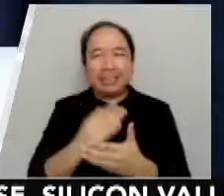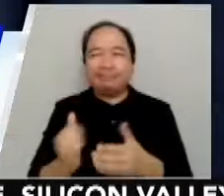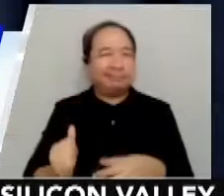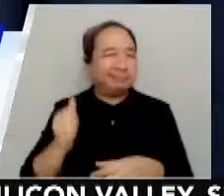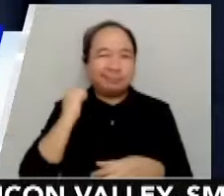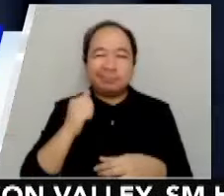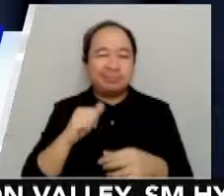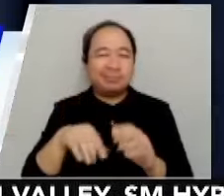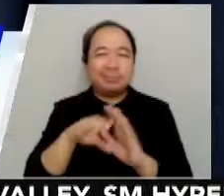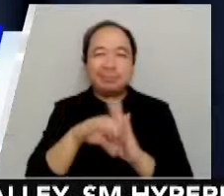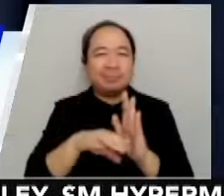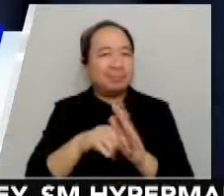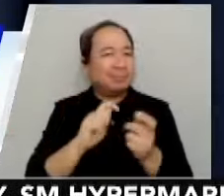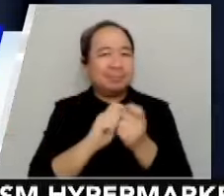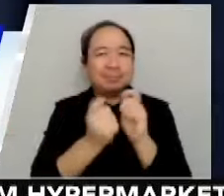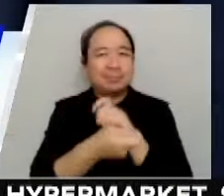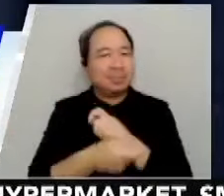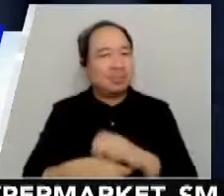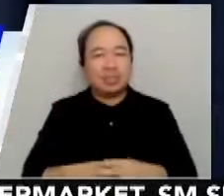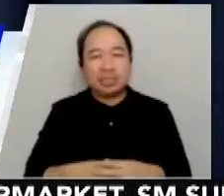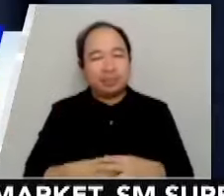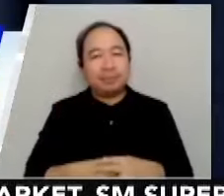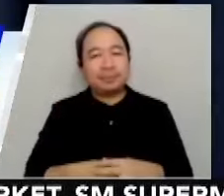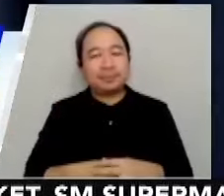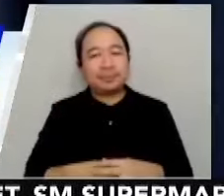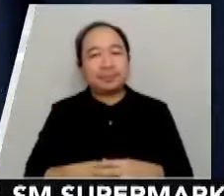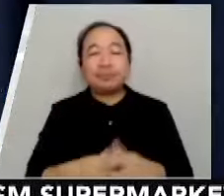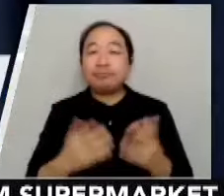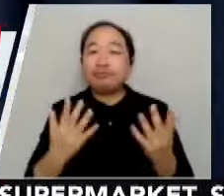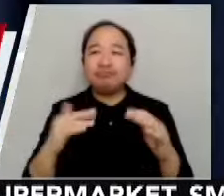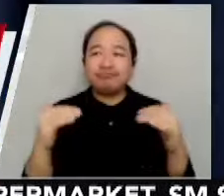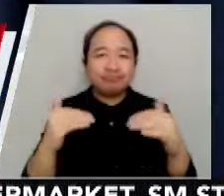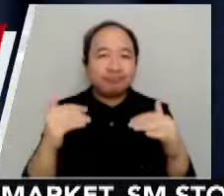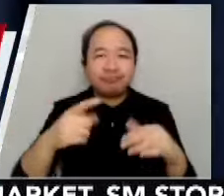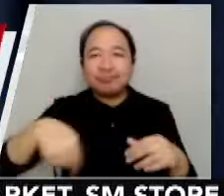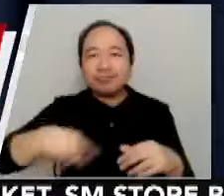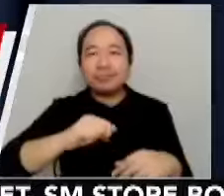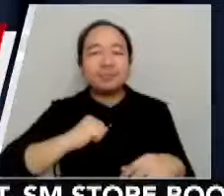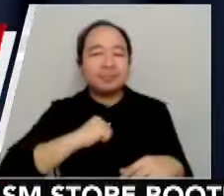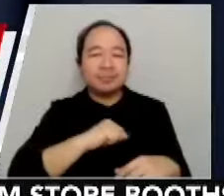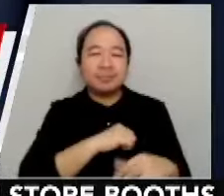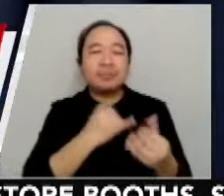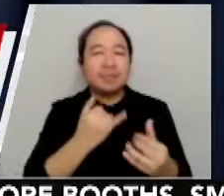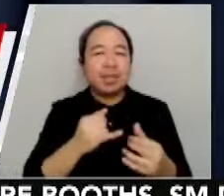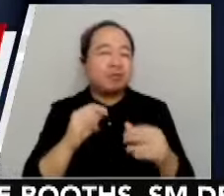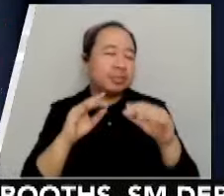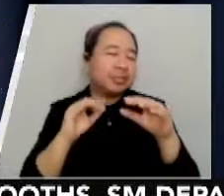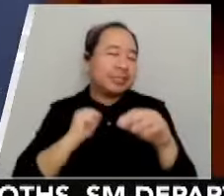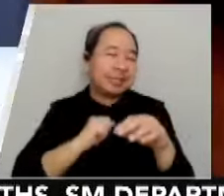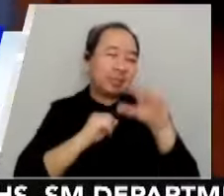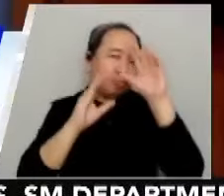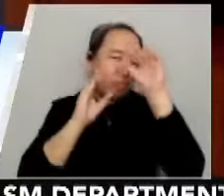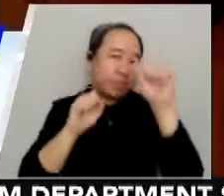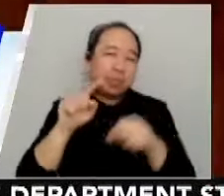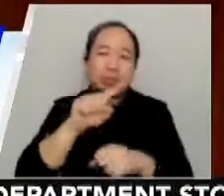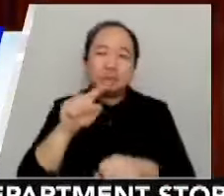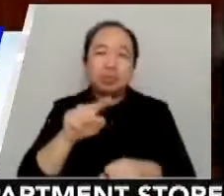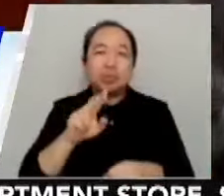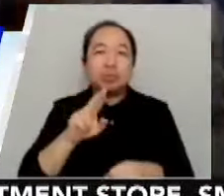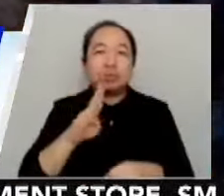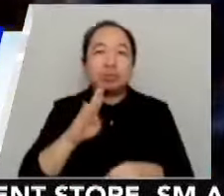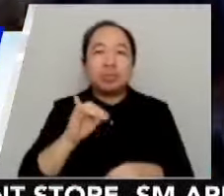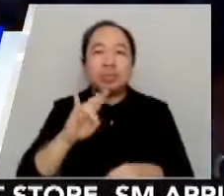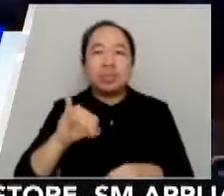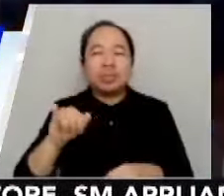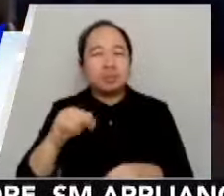charter change. Matapos pulungin ang mga senador, aminado ngayon si Senate President Mig Subiri na malaking hamon ang pagkuha